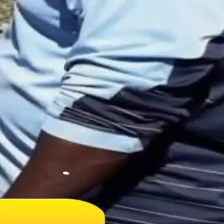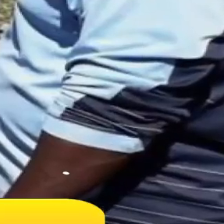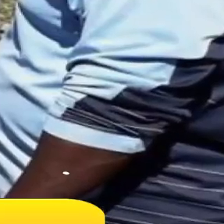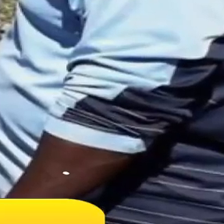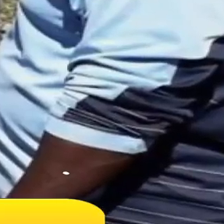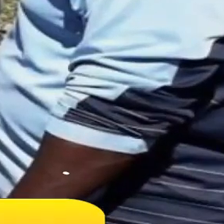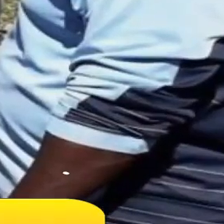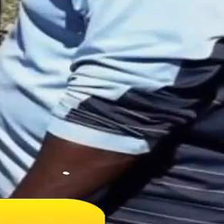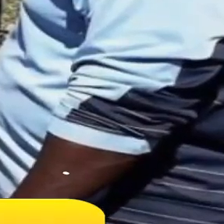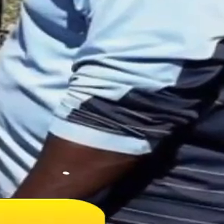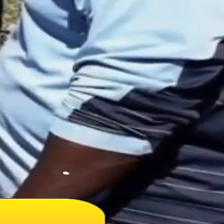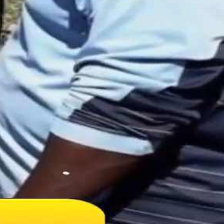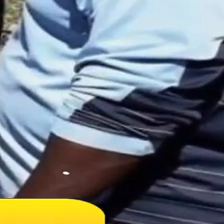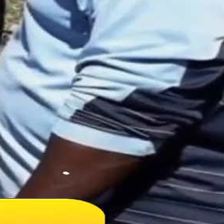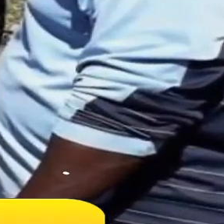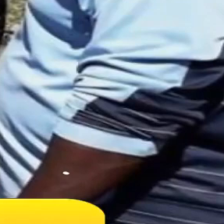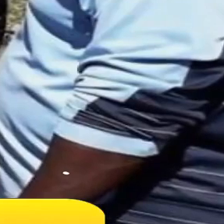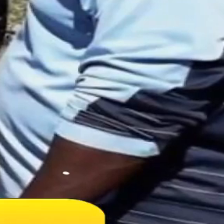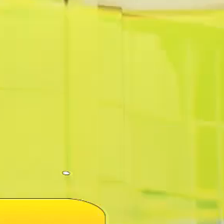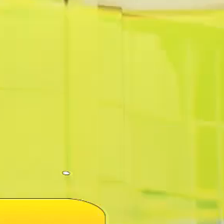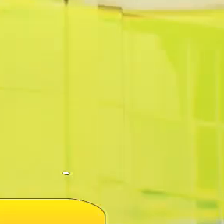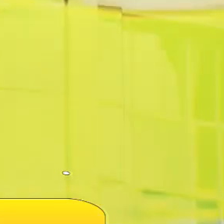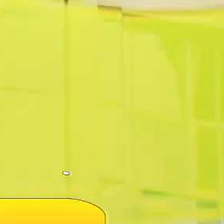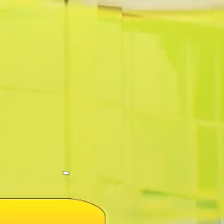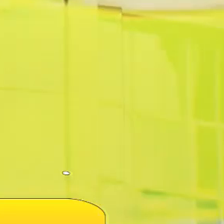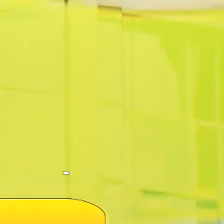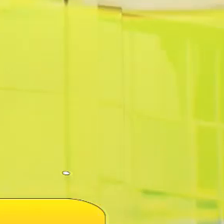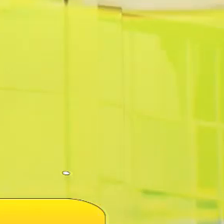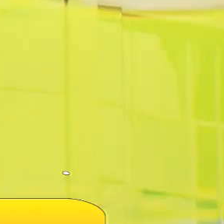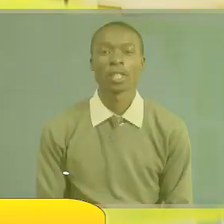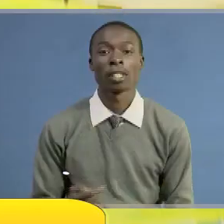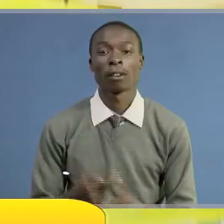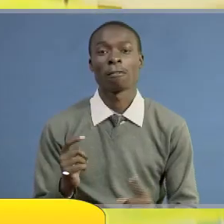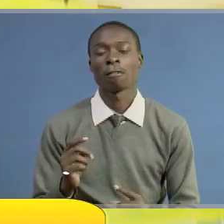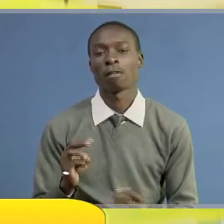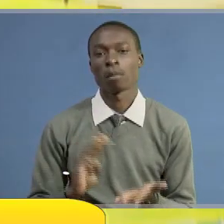Kutoka Migori tunaelekea